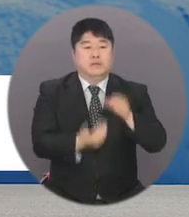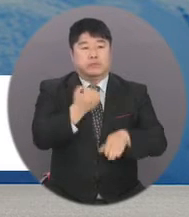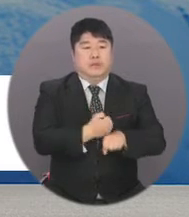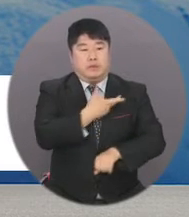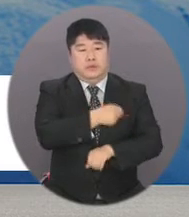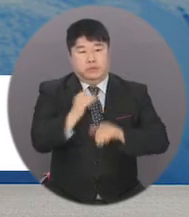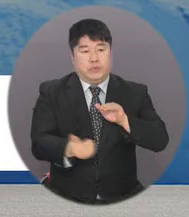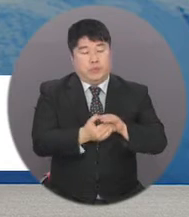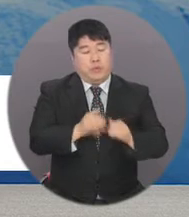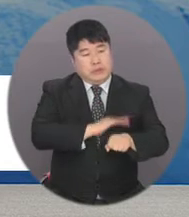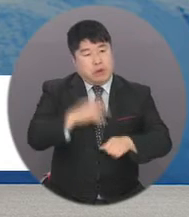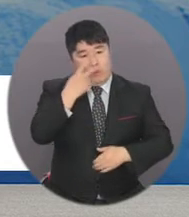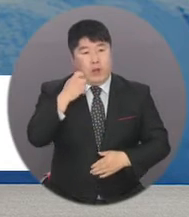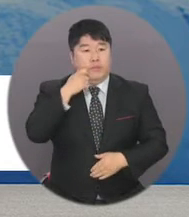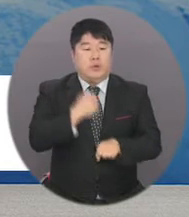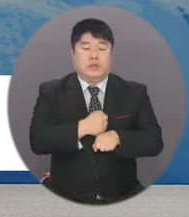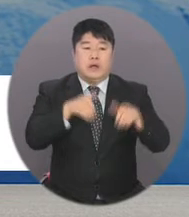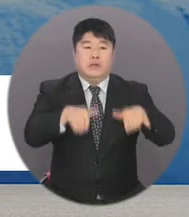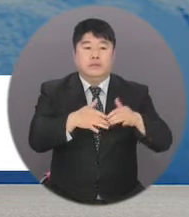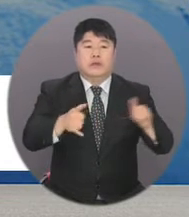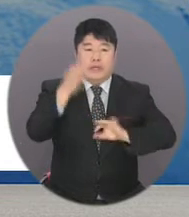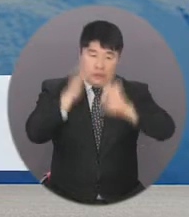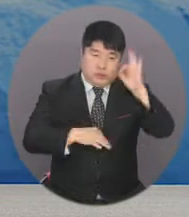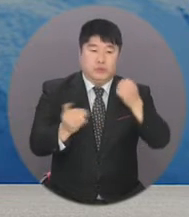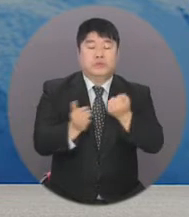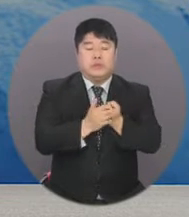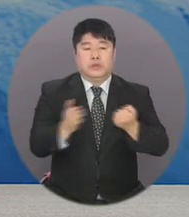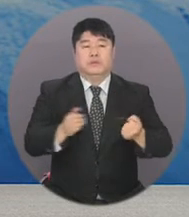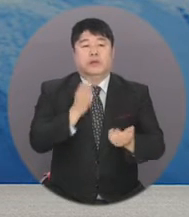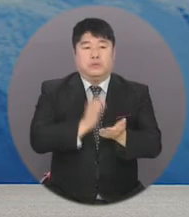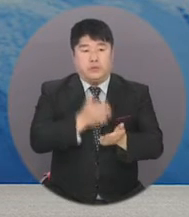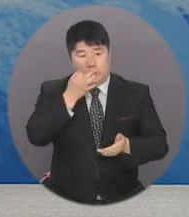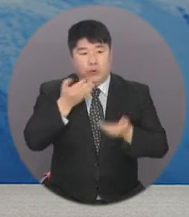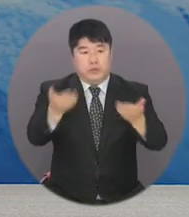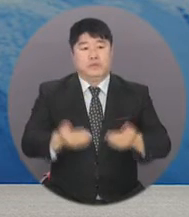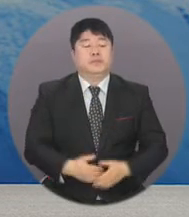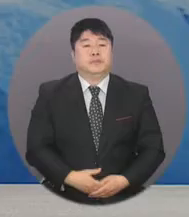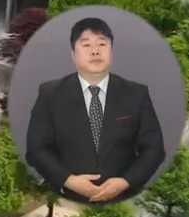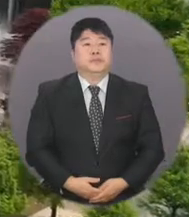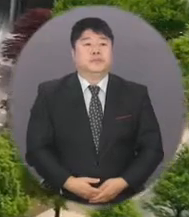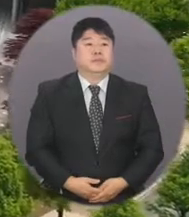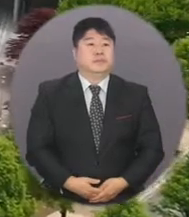접종 기록을 제대로 확인하지 않은 직원의 실수 때문이었습니다. 우종훈 기자가 취재했습니다.